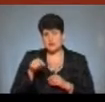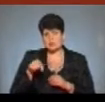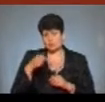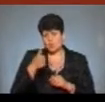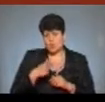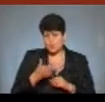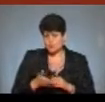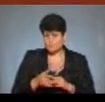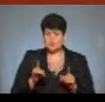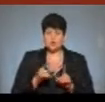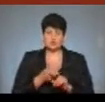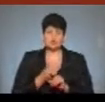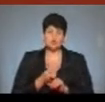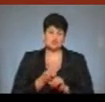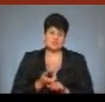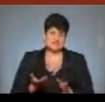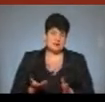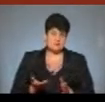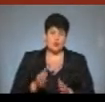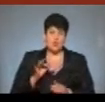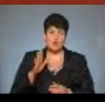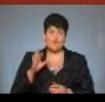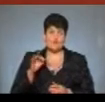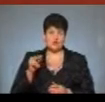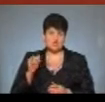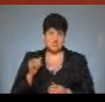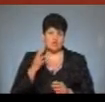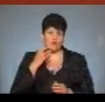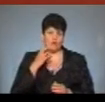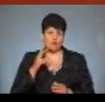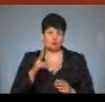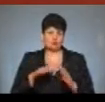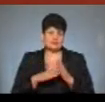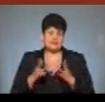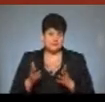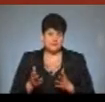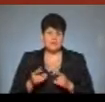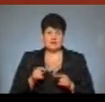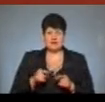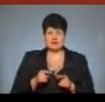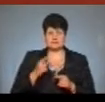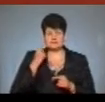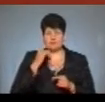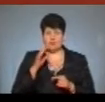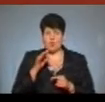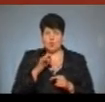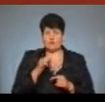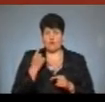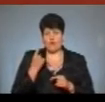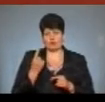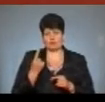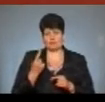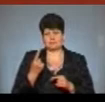року. Що стосується про овочів та фруктів, якщо тут ми спираємося більше на